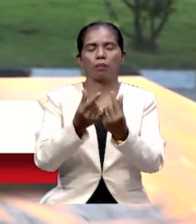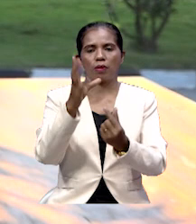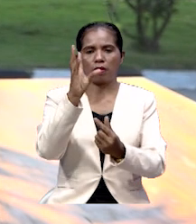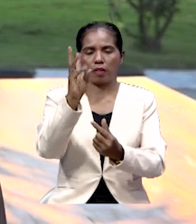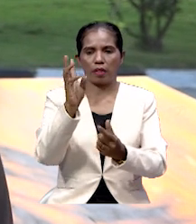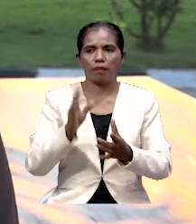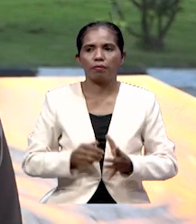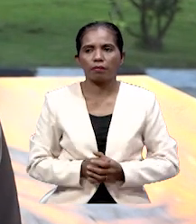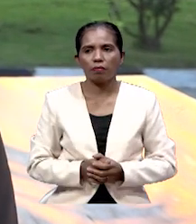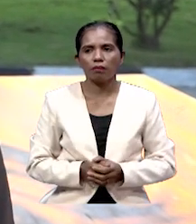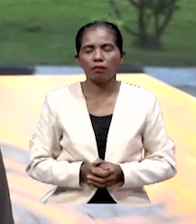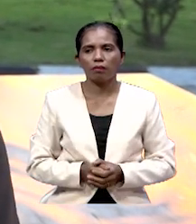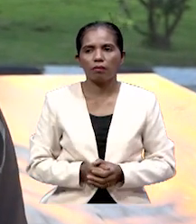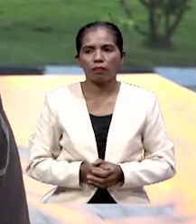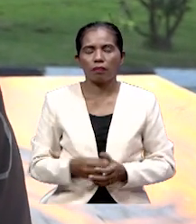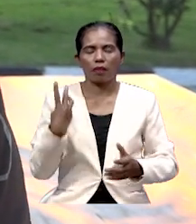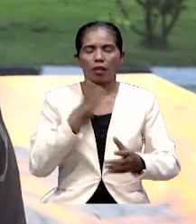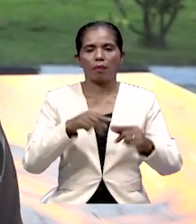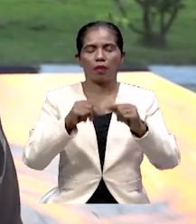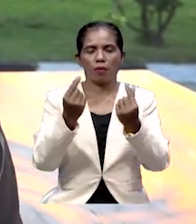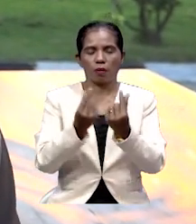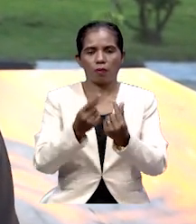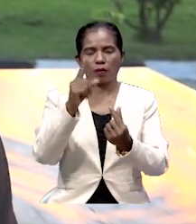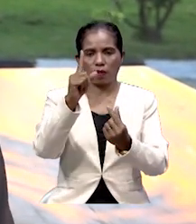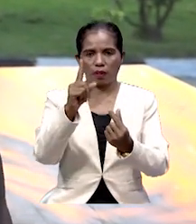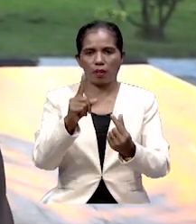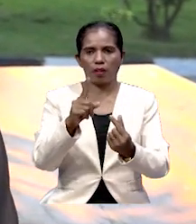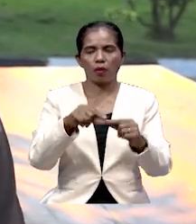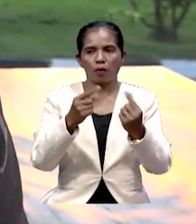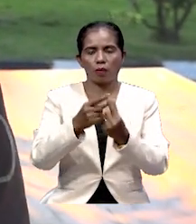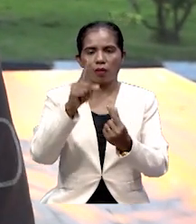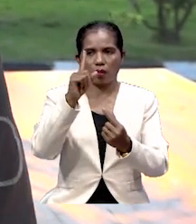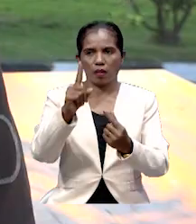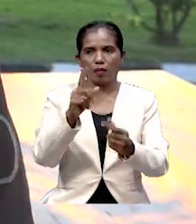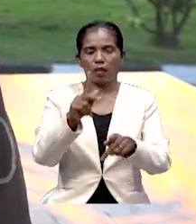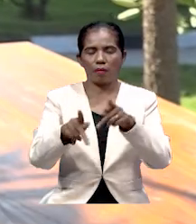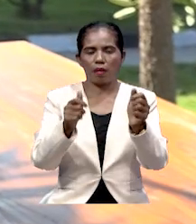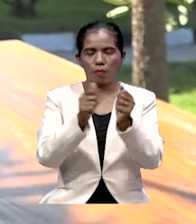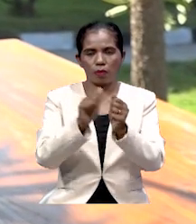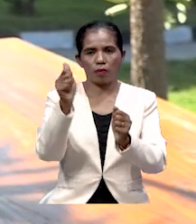be ami grupune ni ia grupuida kada grupuida manesa nulu.